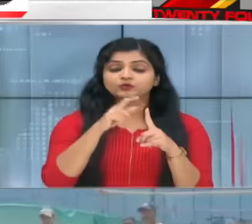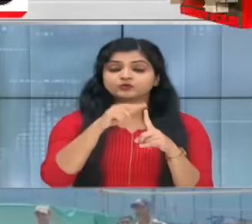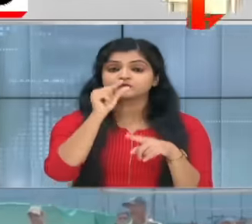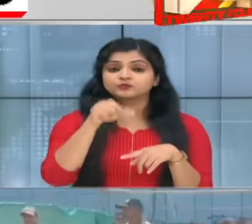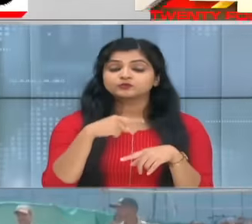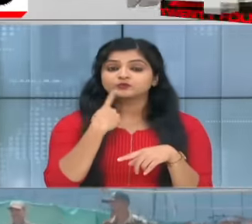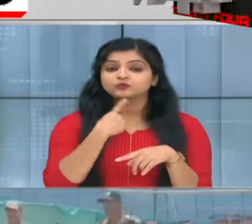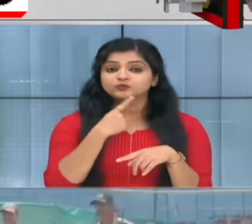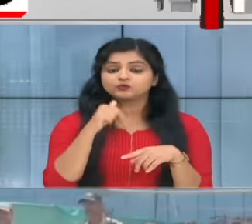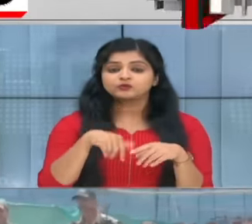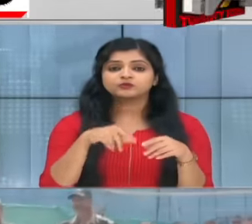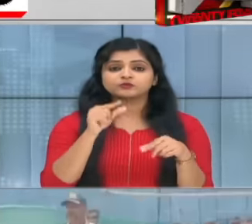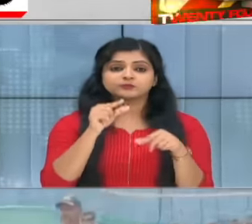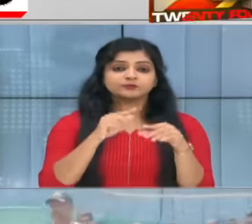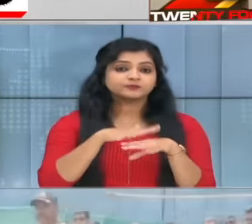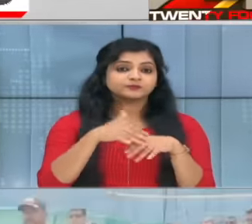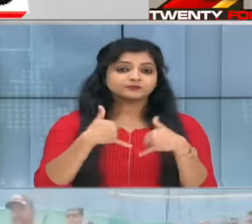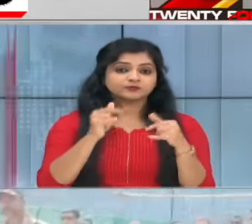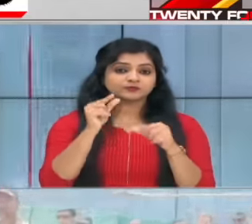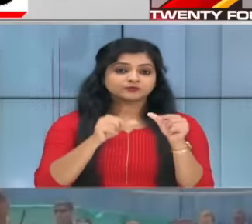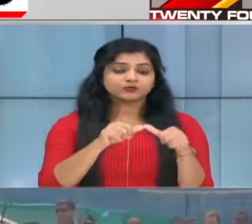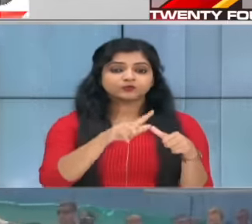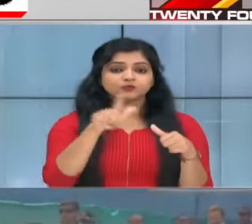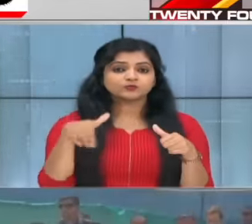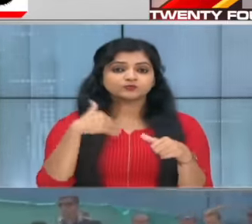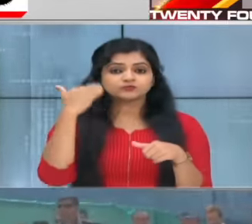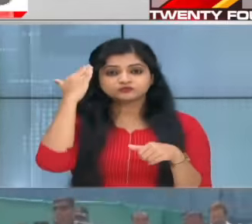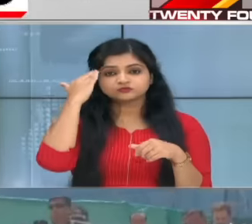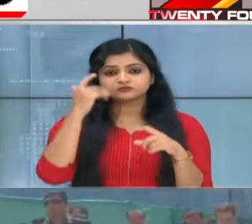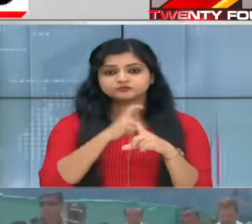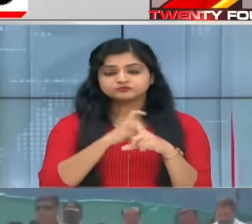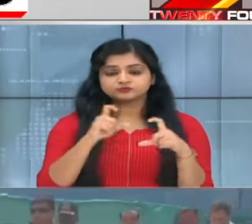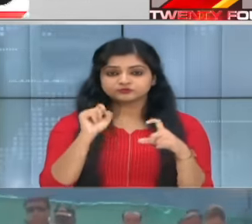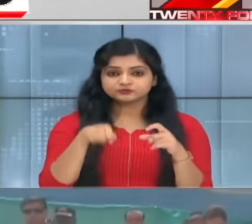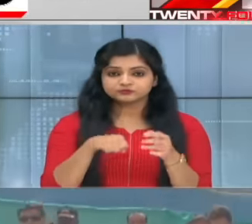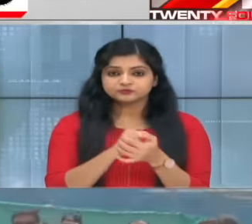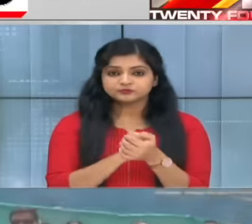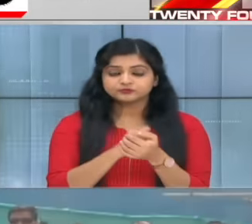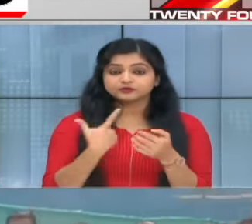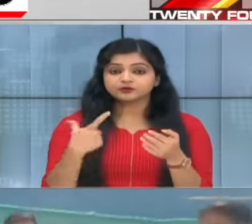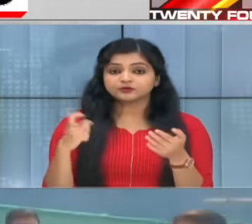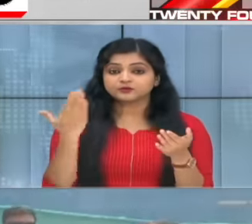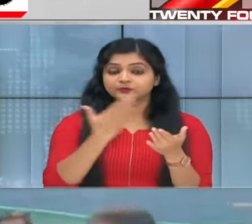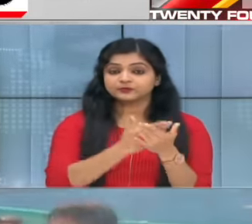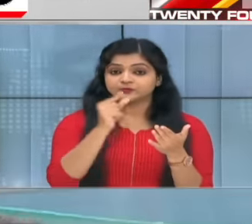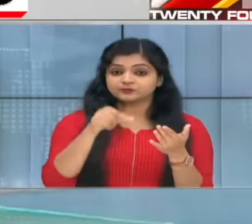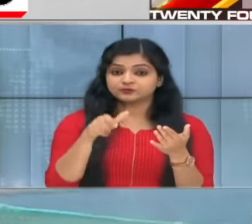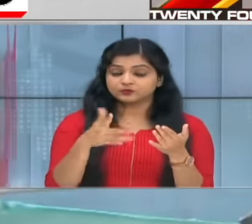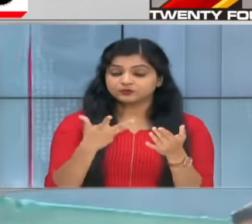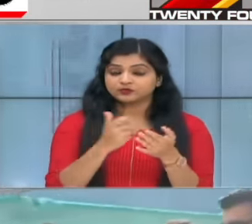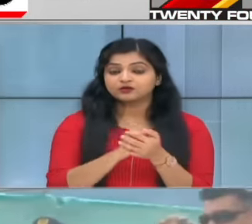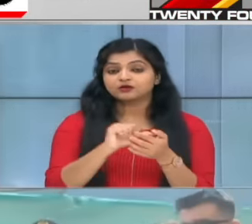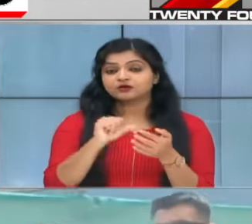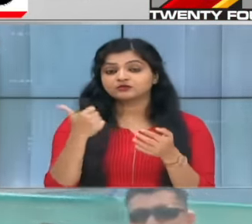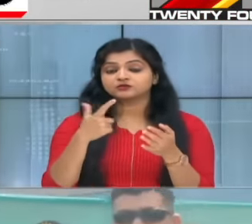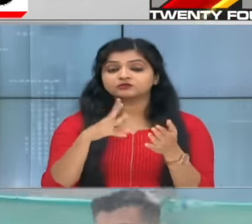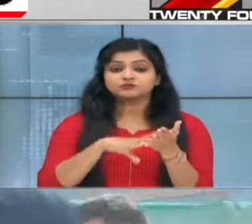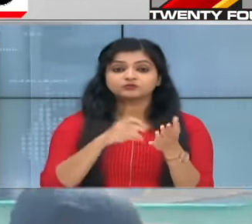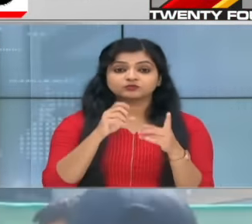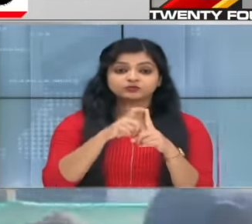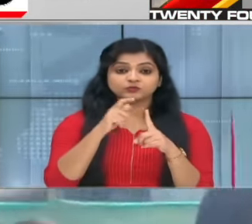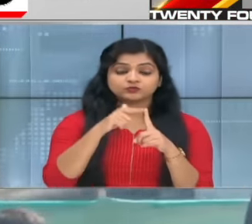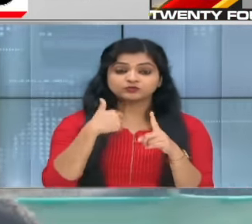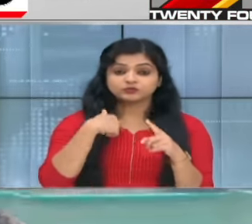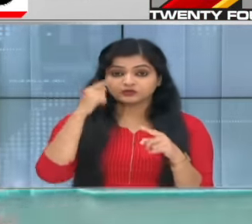ഒറ്റ നിലപാടിലൂടെ വ്യക്തമായി അറിയാവുന്നതാണ്. ഈ പരാതിക്കാരനെയോ അല്ലെങ്കിൽ മറ്റേതെങ്കിലും മോദിമാരെയോ